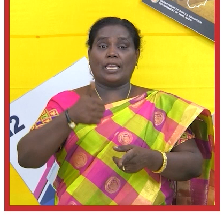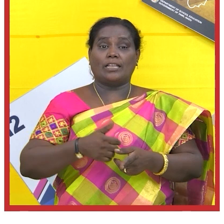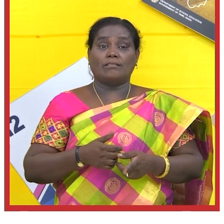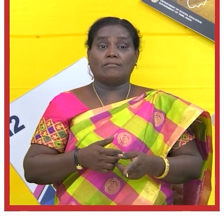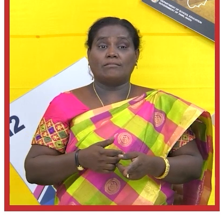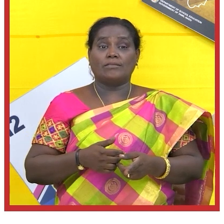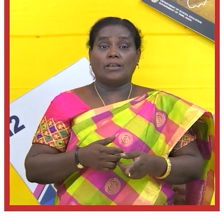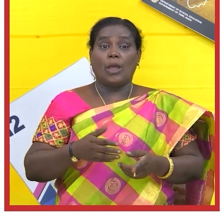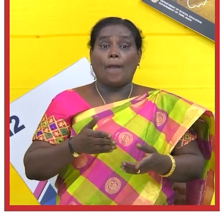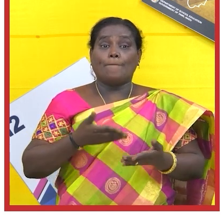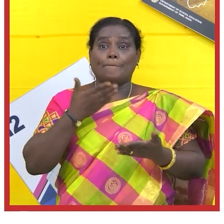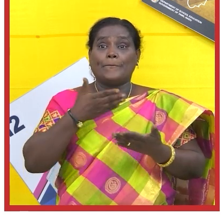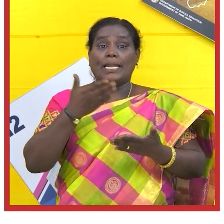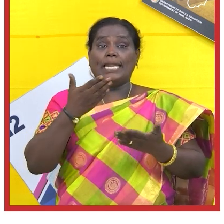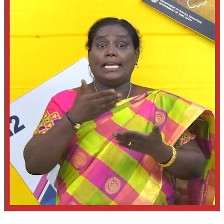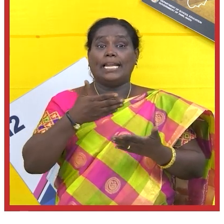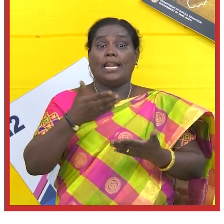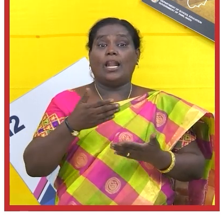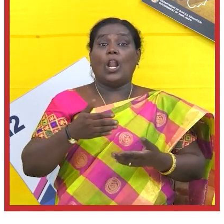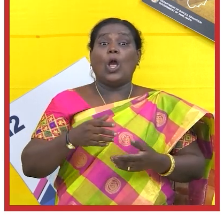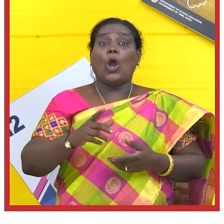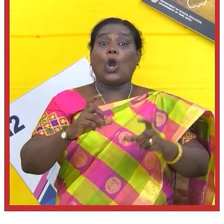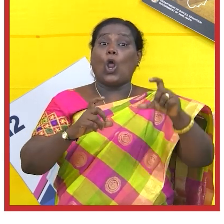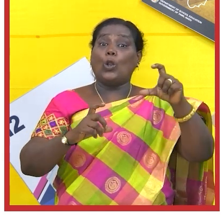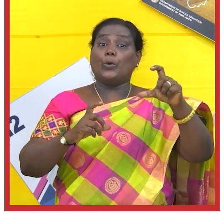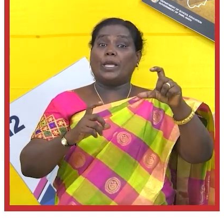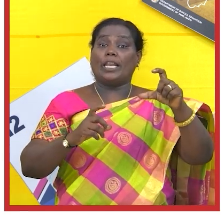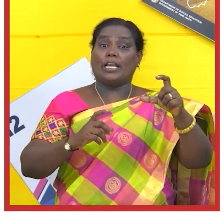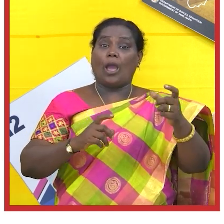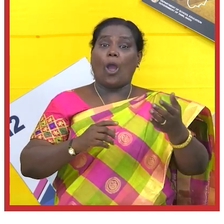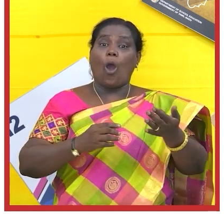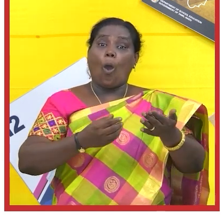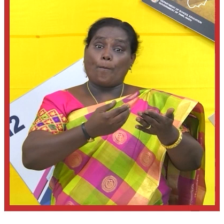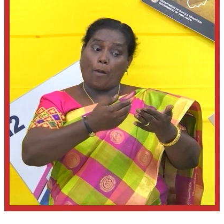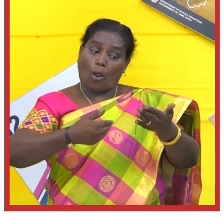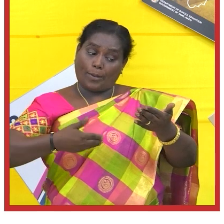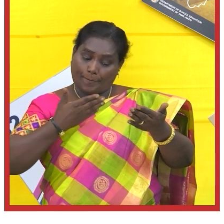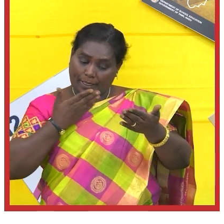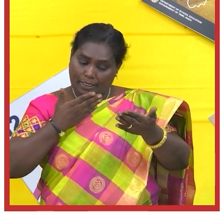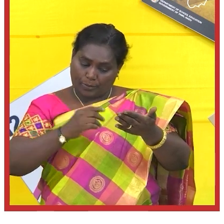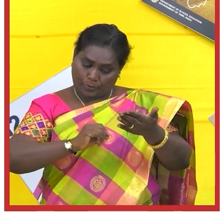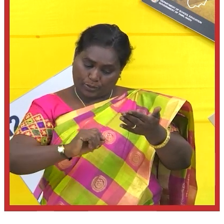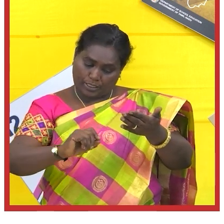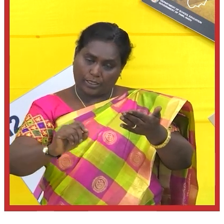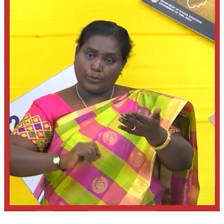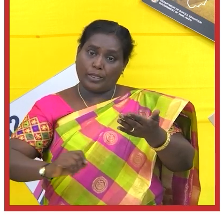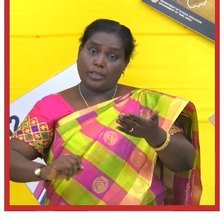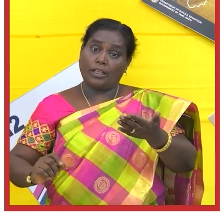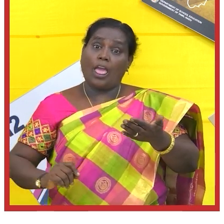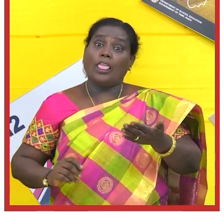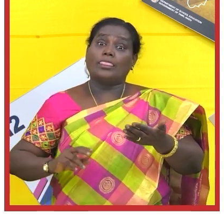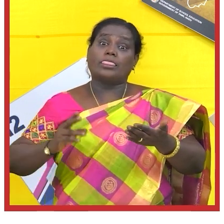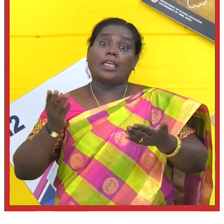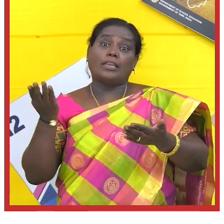பள்ளிகள் கல்லூரிகளுக்கான மாணவர்களுக்கான பாட புத்தகங்கள் நிறைய எழுதியிருக்கிறார். தென்னிந்திய நல உரிமை